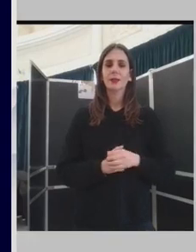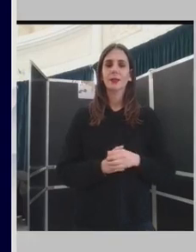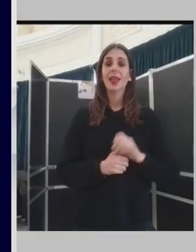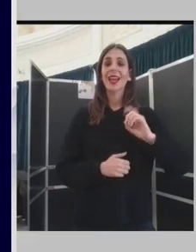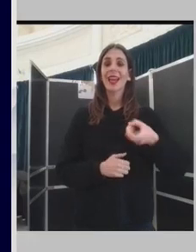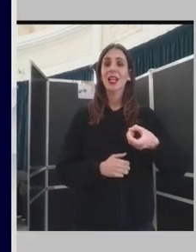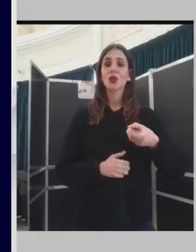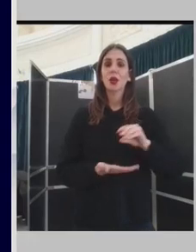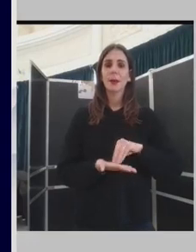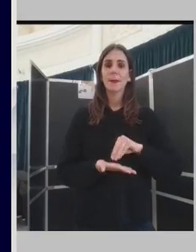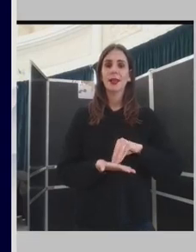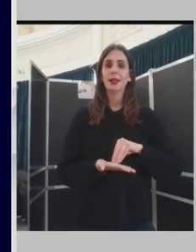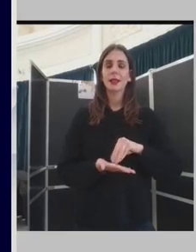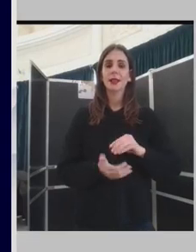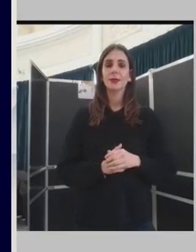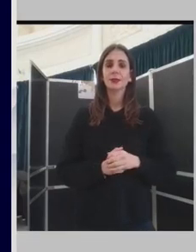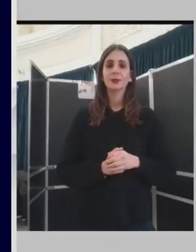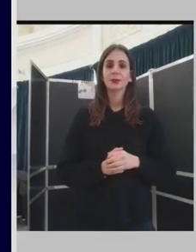Grazioli,